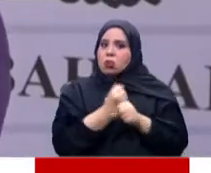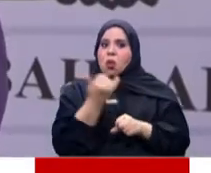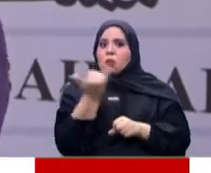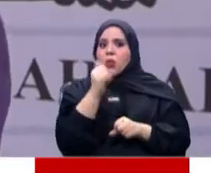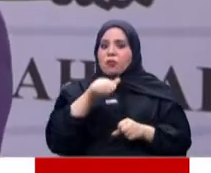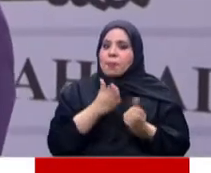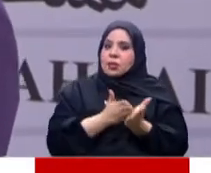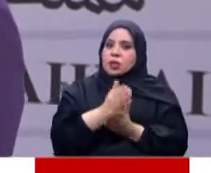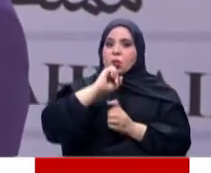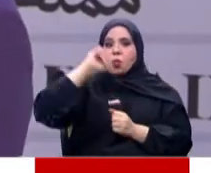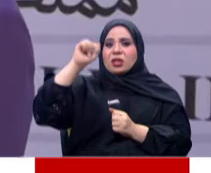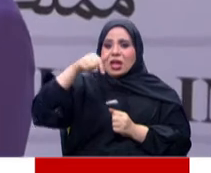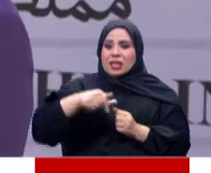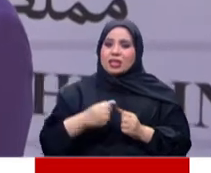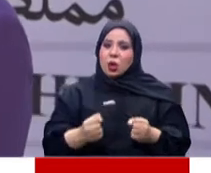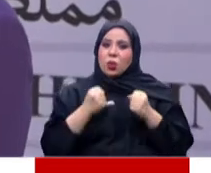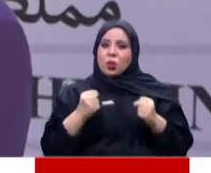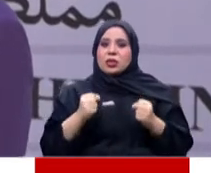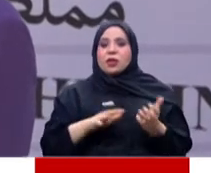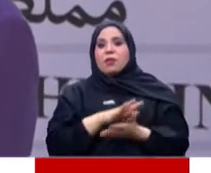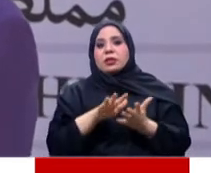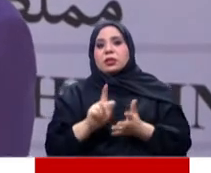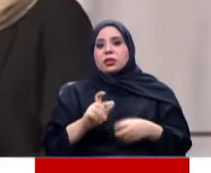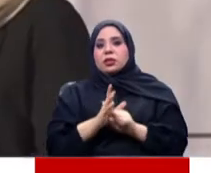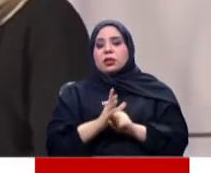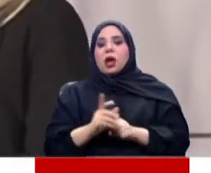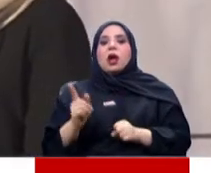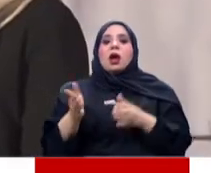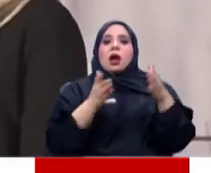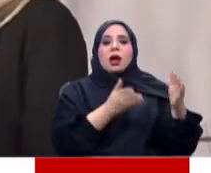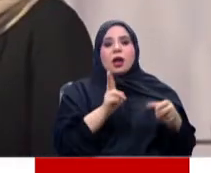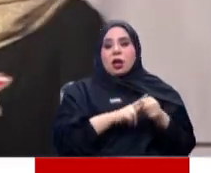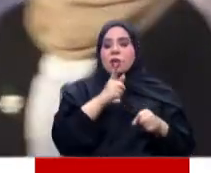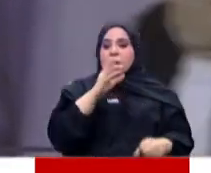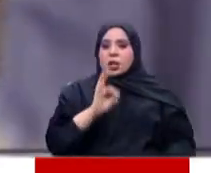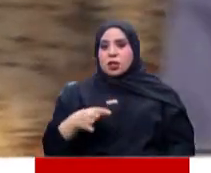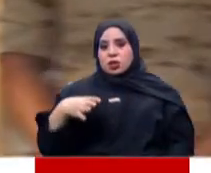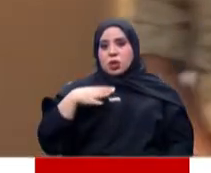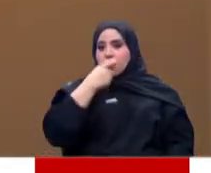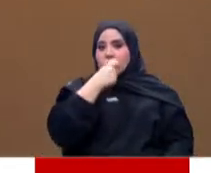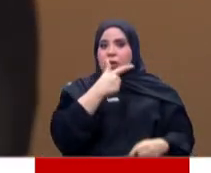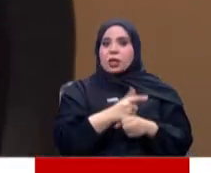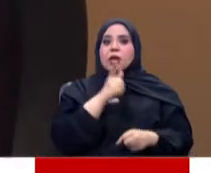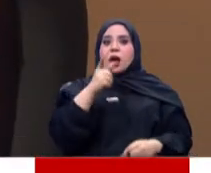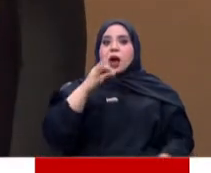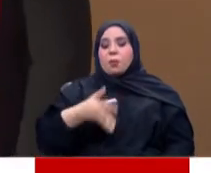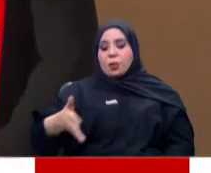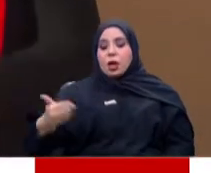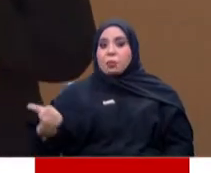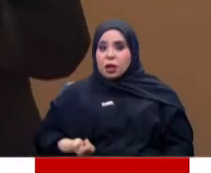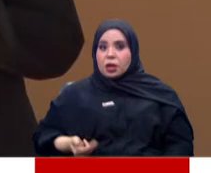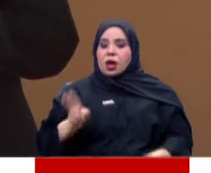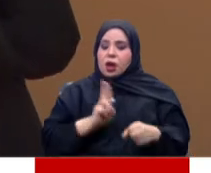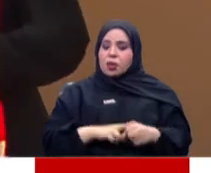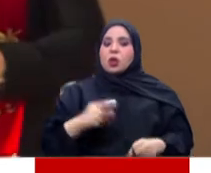مسيرة الوطن في ظل الظروف العالمية الاستثنائية لفيروس كورونا. أكد سموه أن أبناء البحرين من الكوادر العاملة